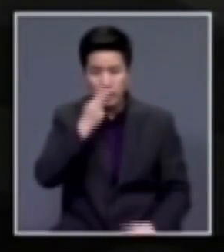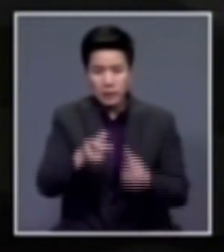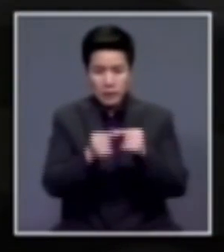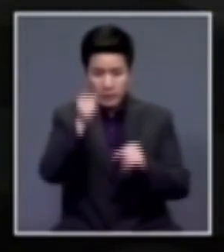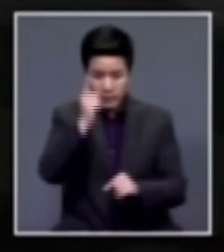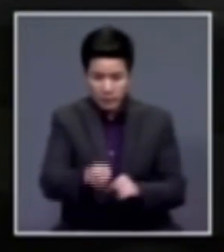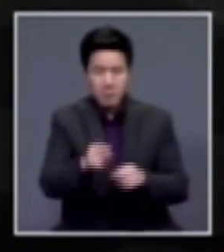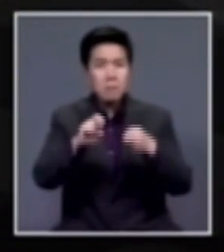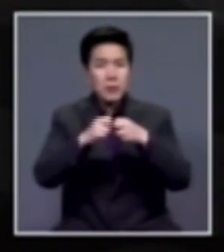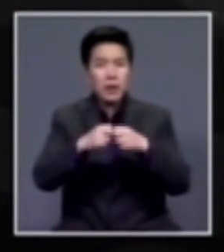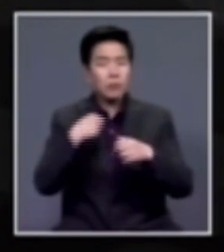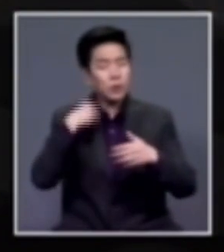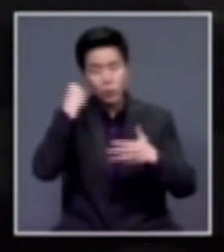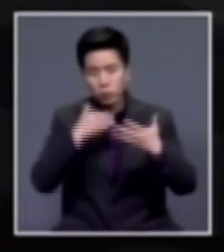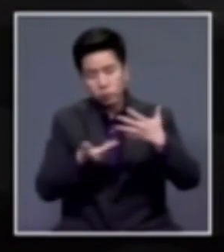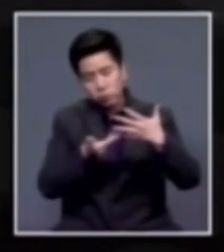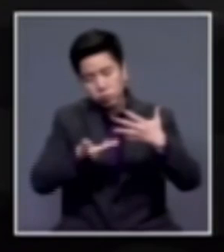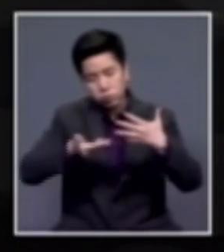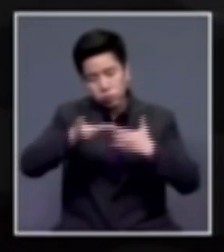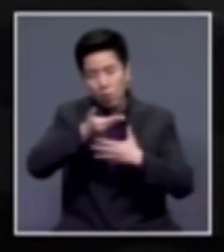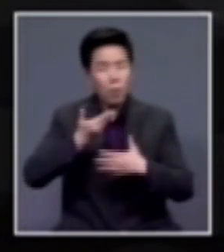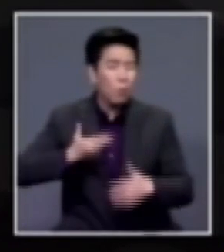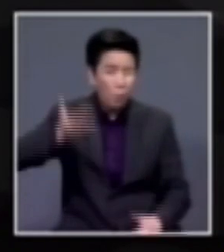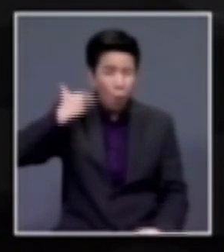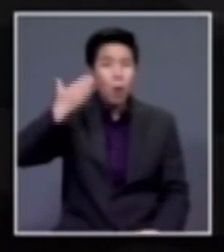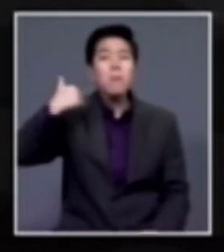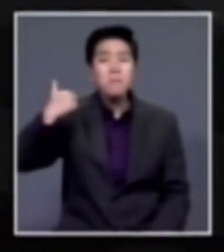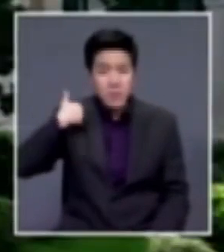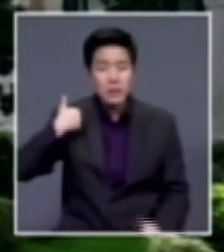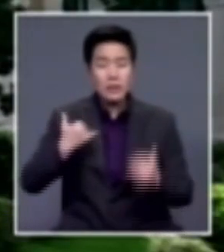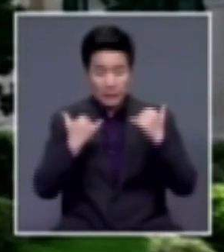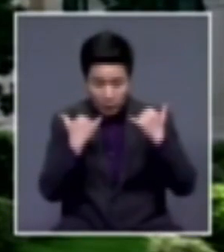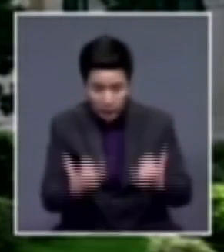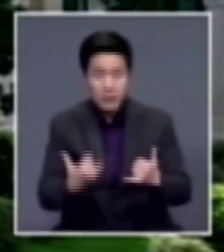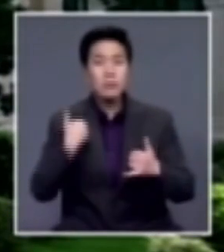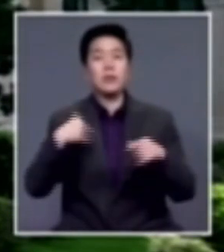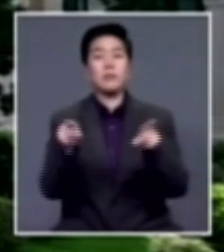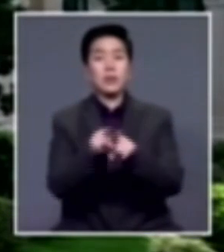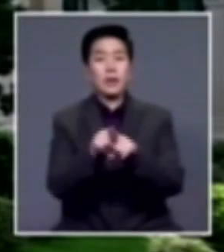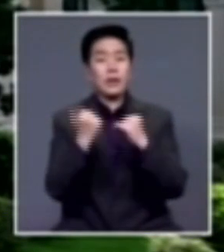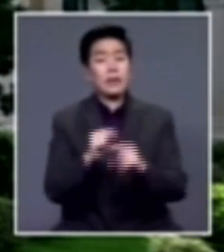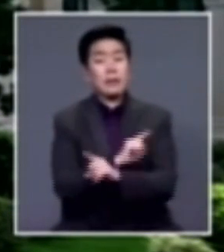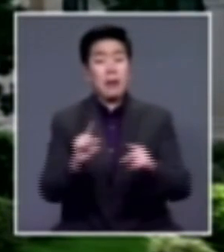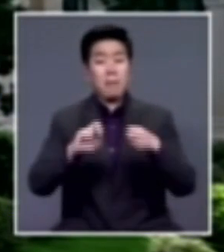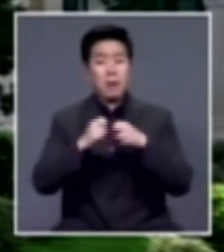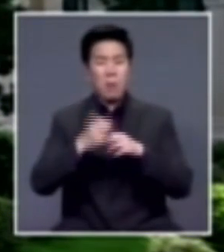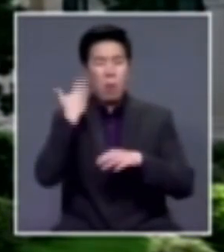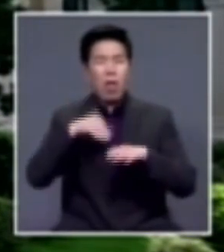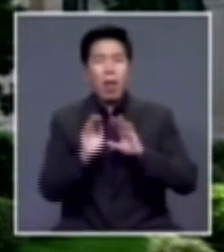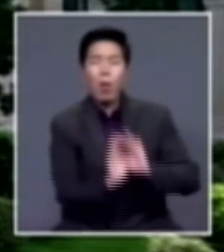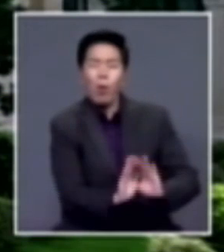าปัญหาทุจริตนั้นมีอยู่ในทุกระดับในสังคมทั้งในอดีตและปัจจุบันเพียงแต่ปัญหาเหล่านั้นเป็นปัญหาที่เคยอยู่ใต้